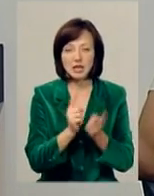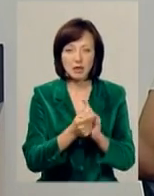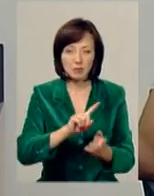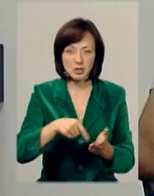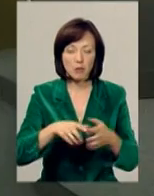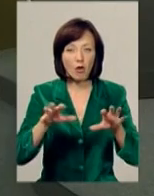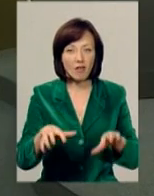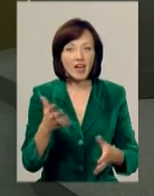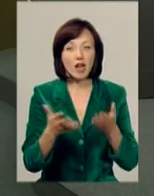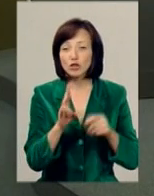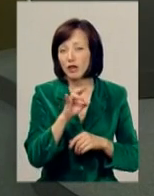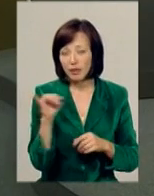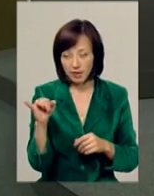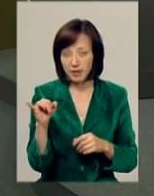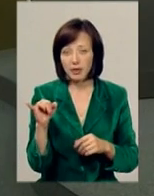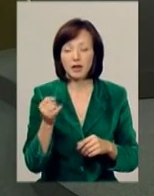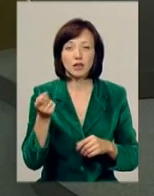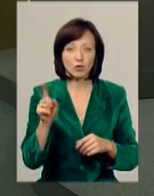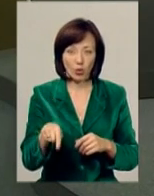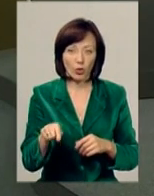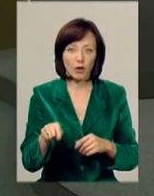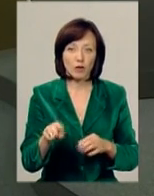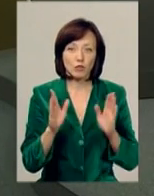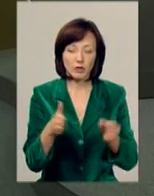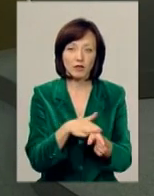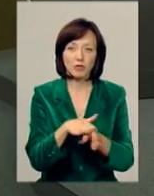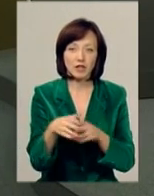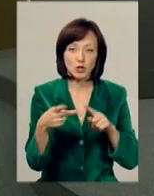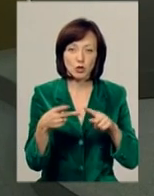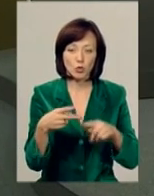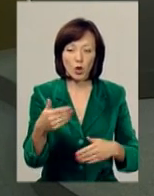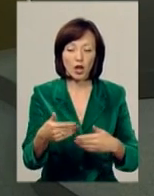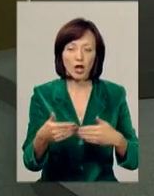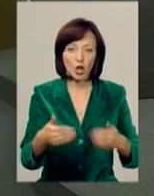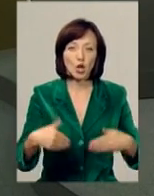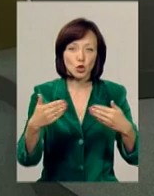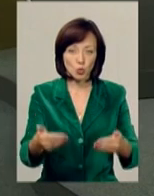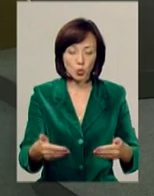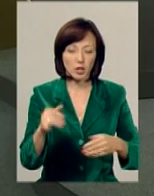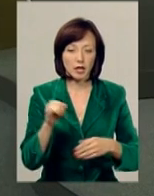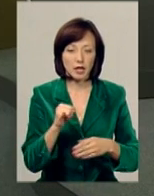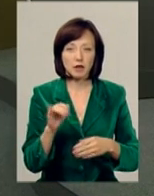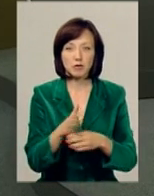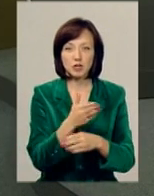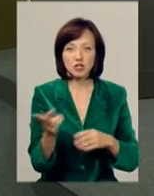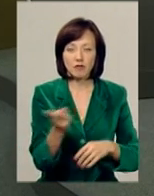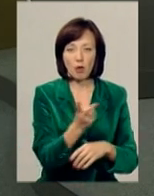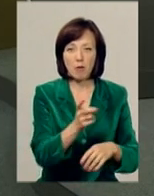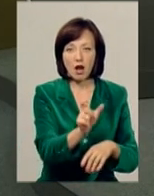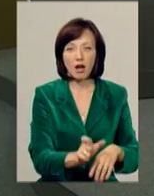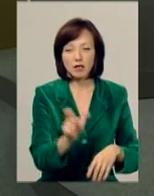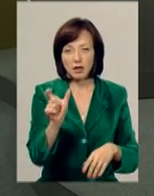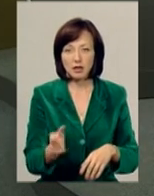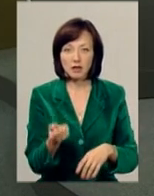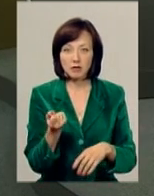міським головою якщо ні то буде відбуватись другий тур і між двома кандидатами які